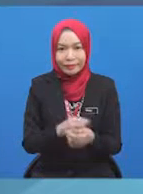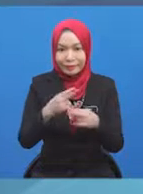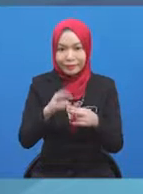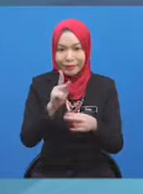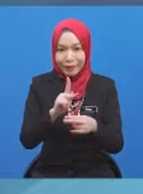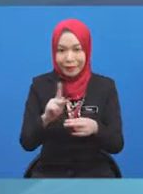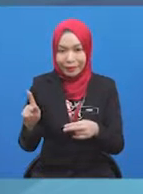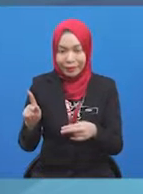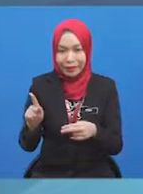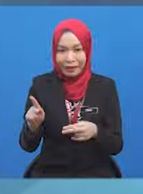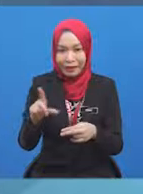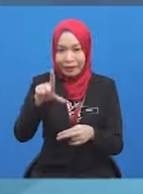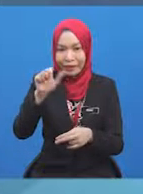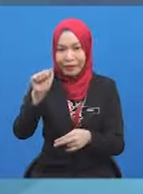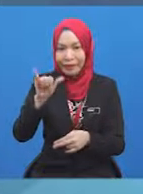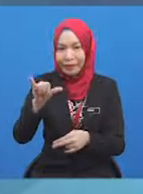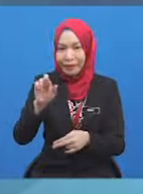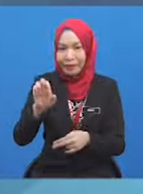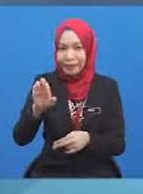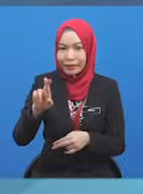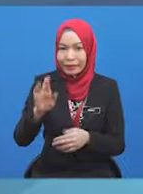Namakan layer kosong kepada apple.